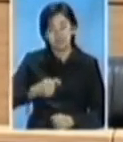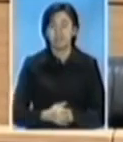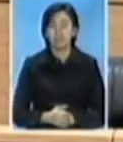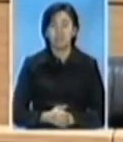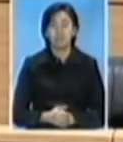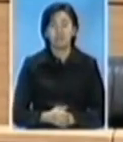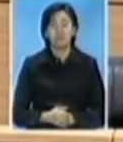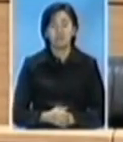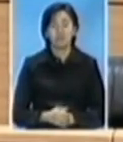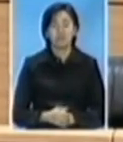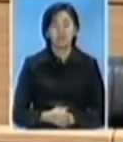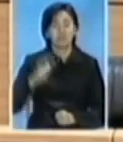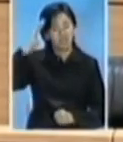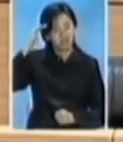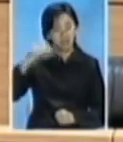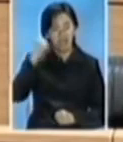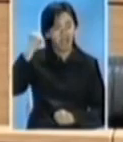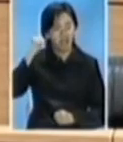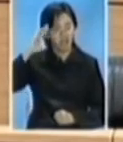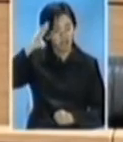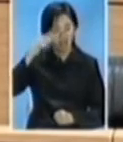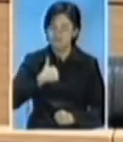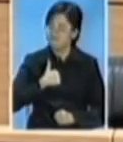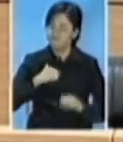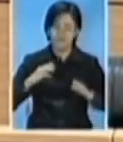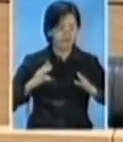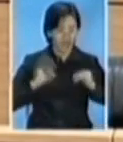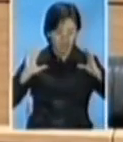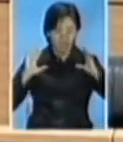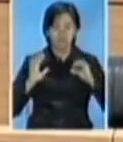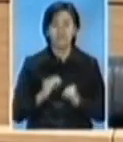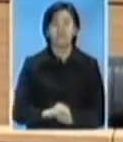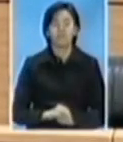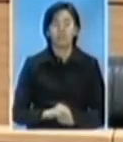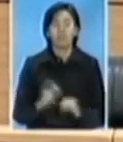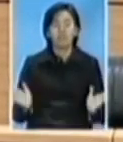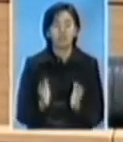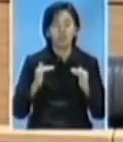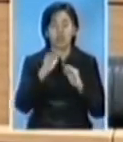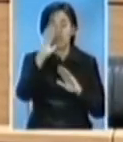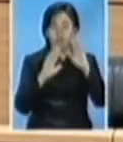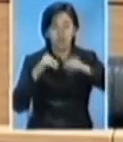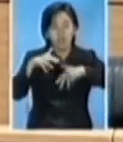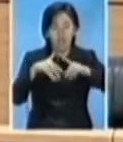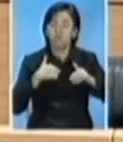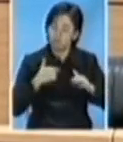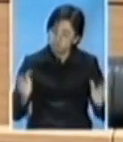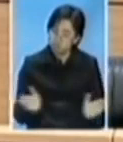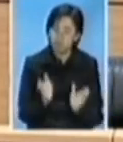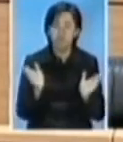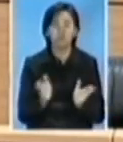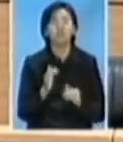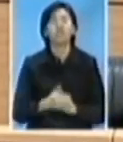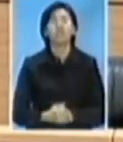ต่อต้านเผด็จการทหารและสนับสนุนประชาธิปไตยของประชาชน